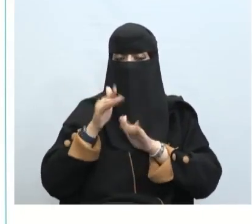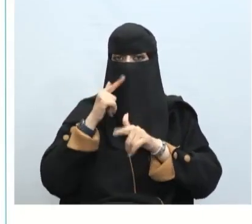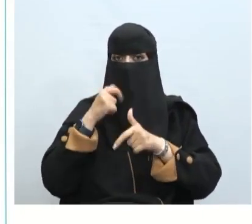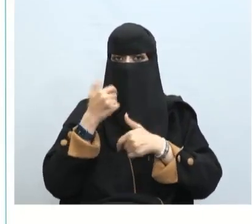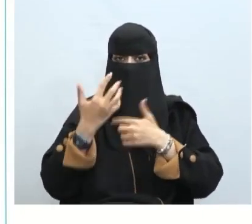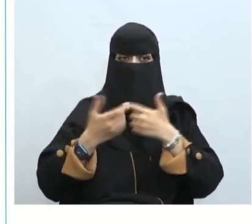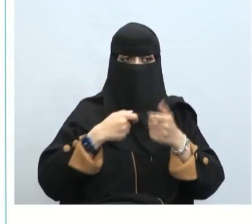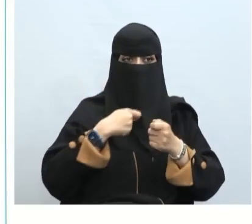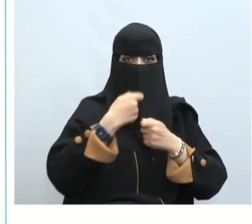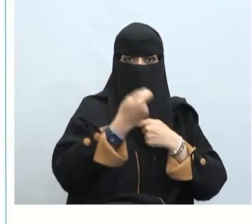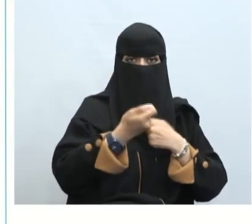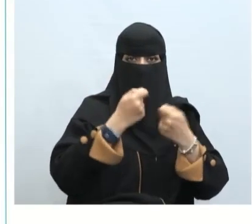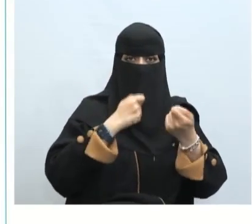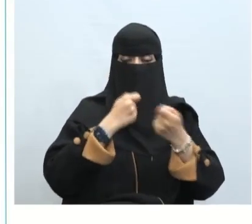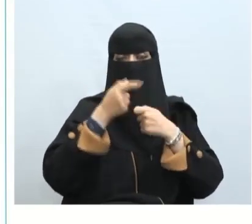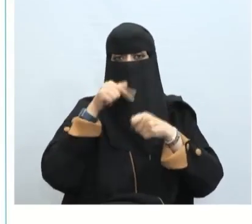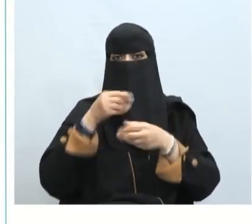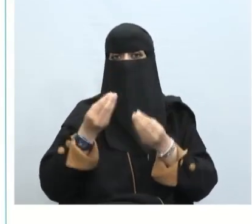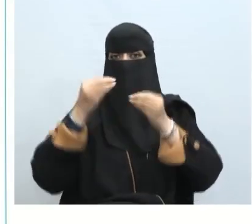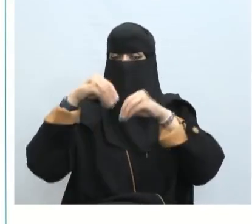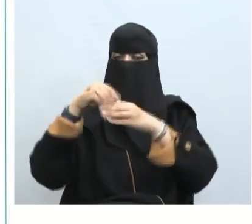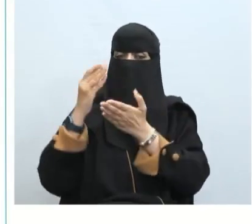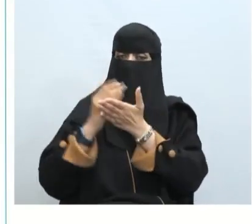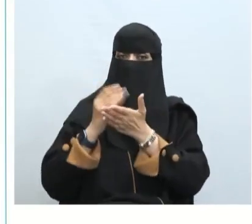الوشراء لمنتجات المشكلات